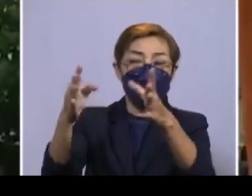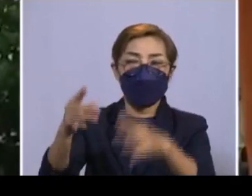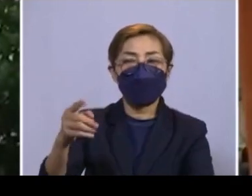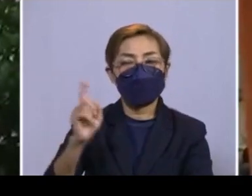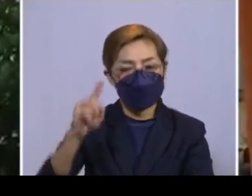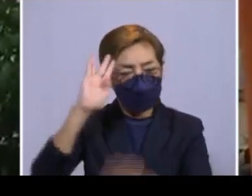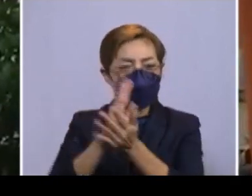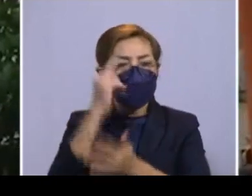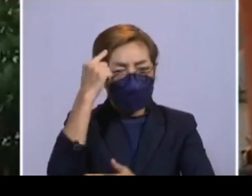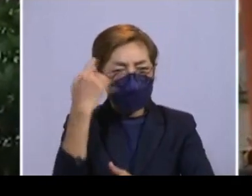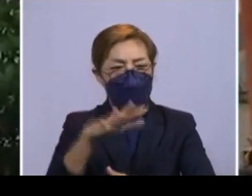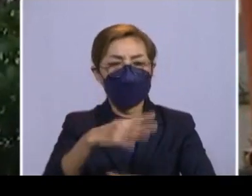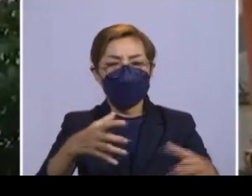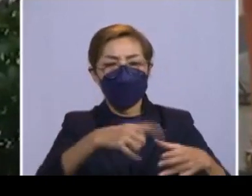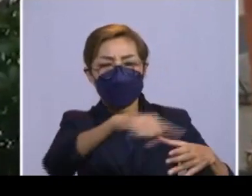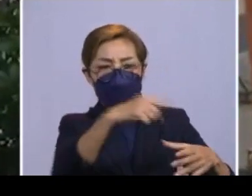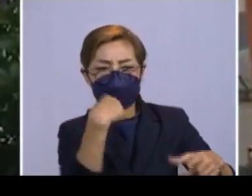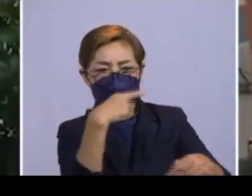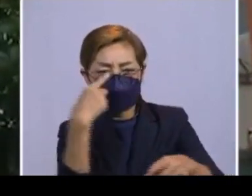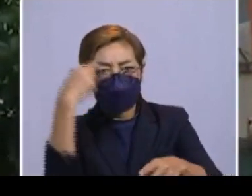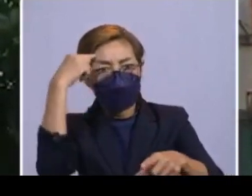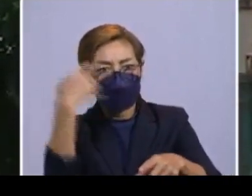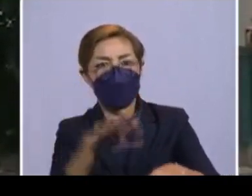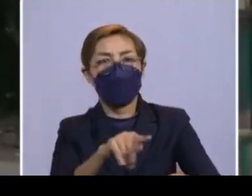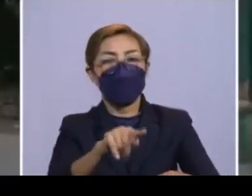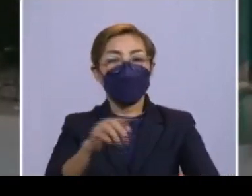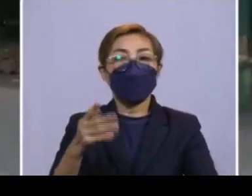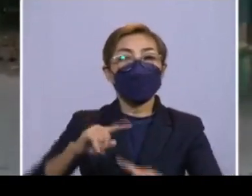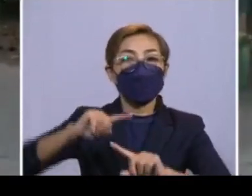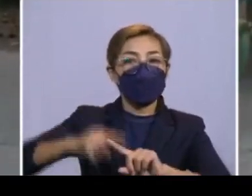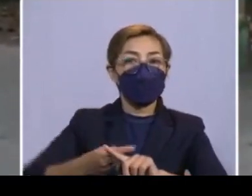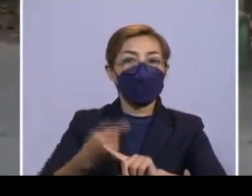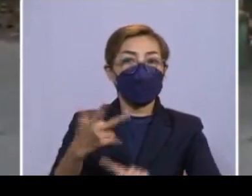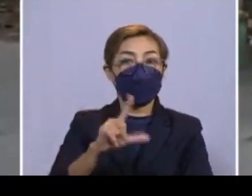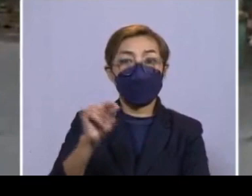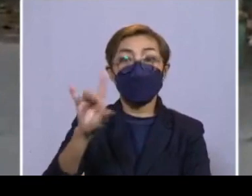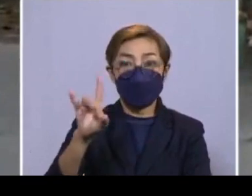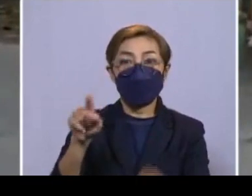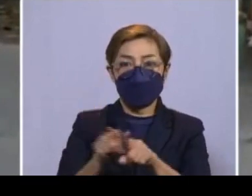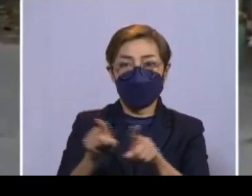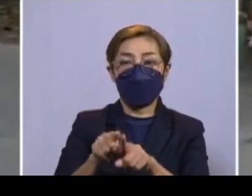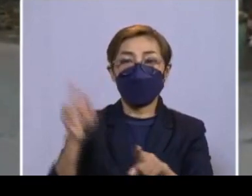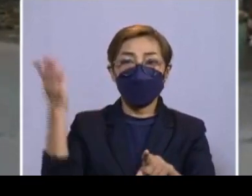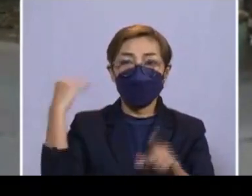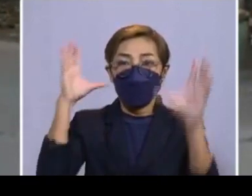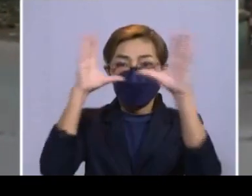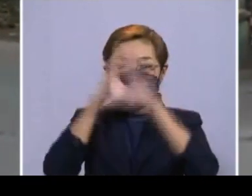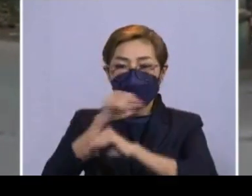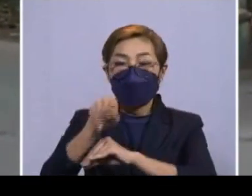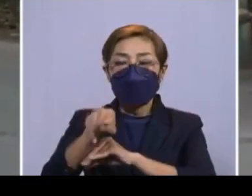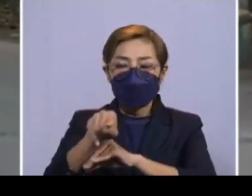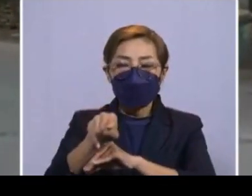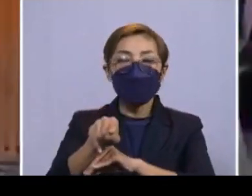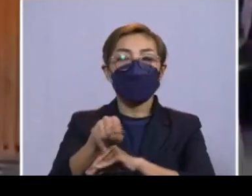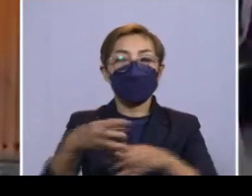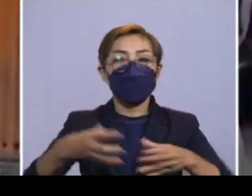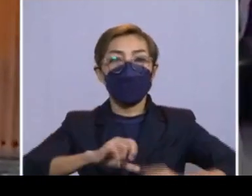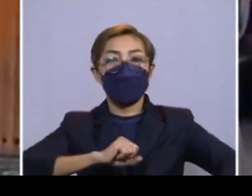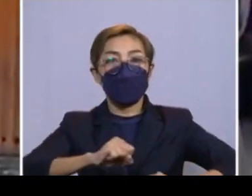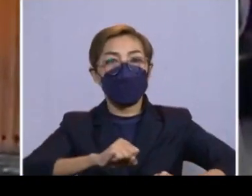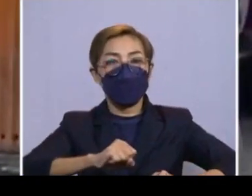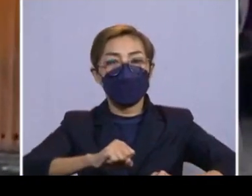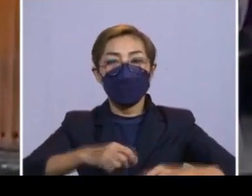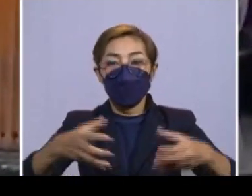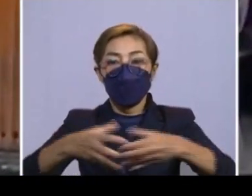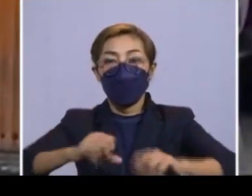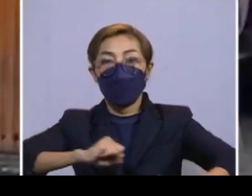นะคะโดยเฉพาะเหตุปาระเบิดในคืนวันที่28มีนาคมที่ผ่านมาบอกว่าเรื่องนั้นเป็นเรื่องของกลุ่มวัยรุ่นเขาทะเล